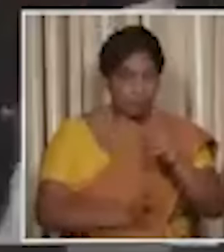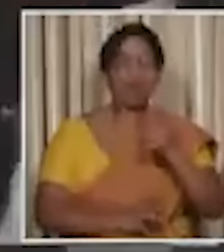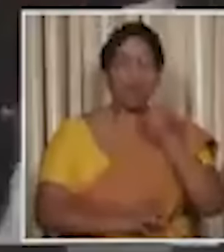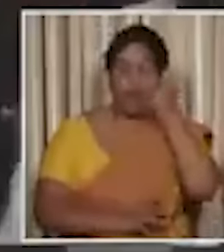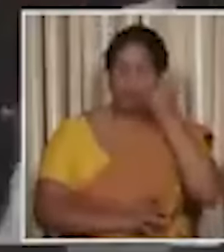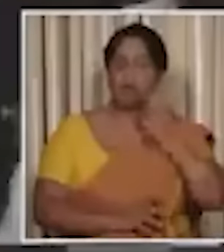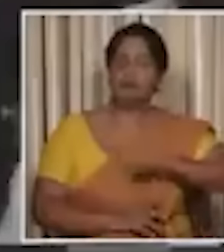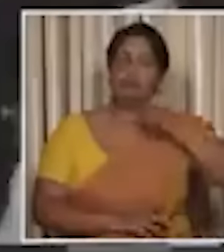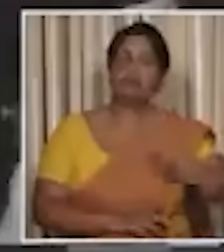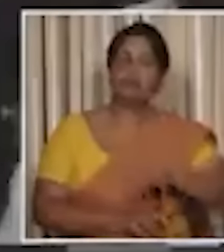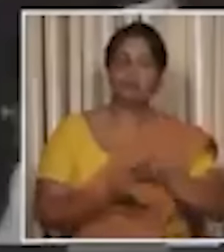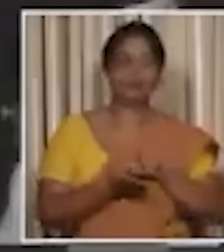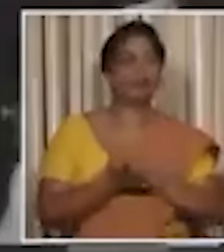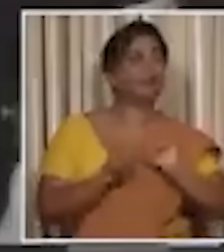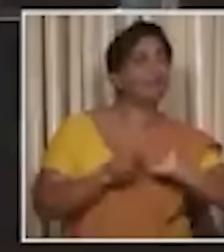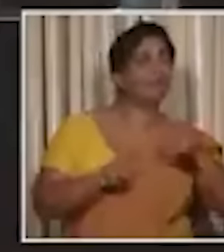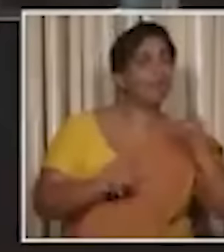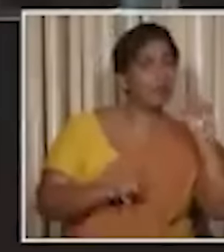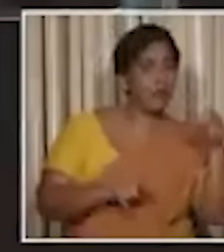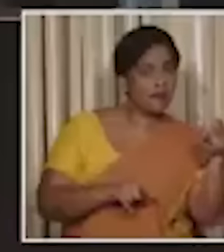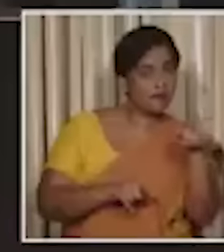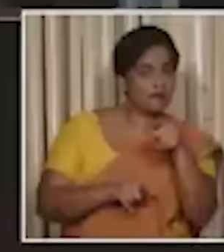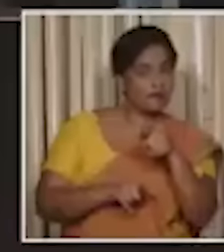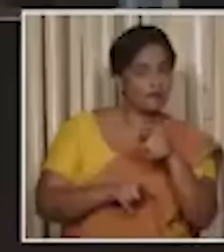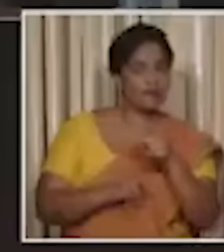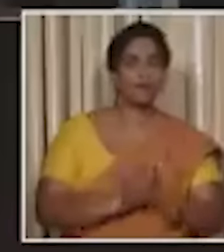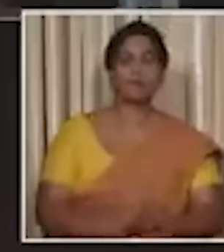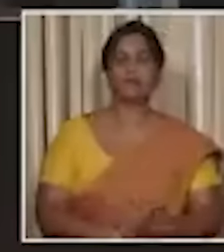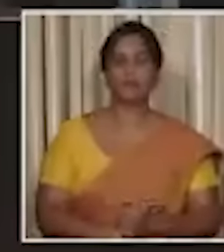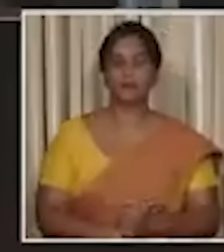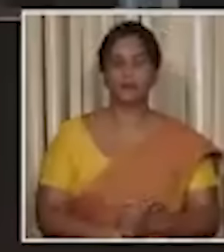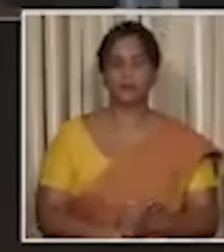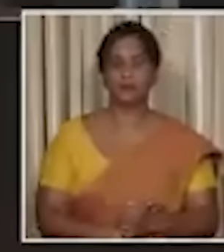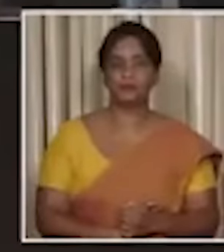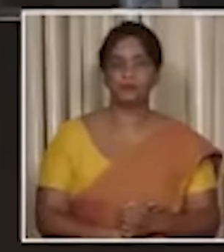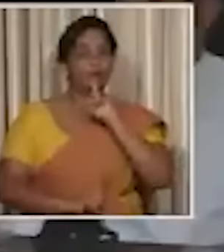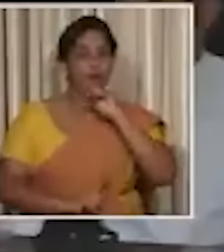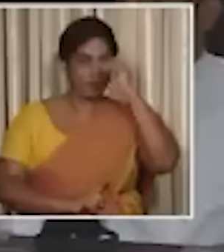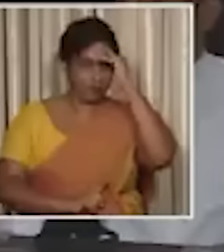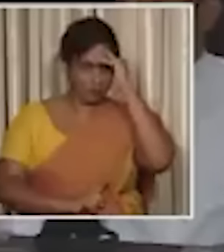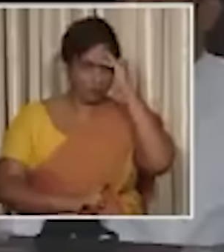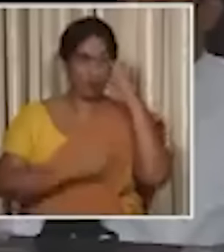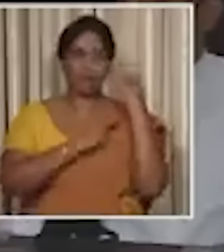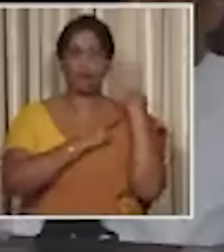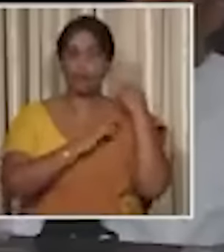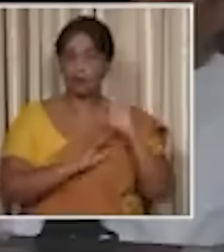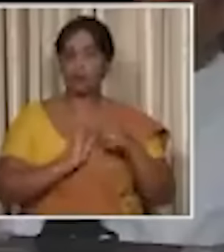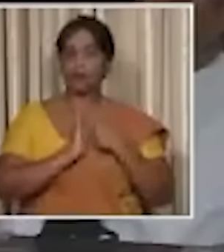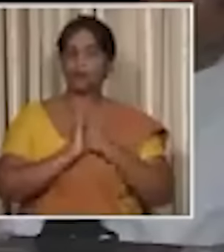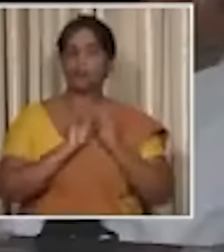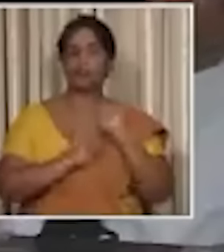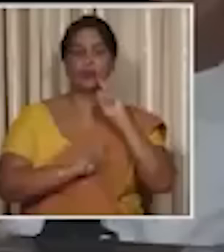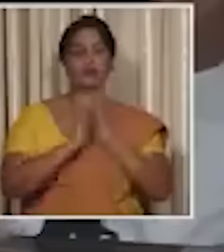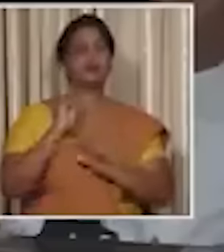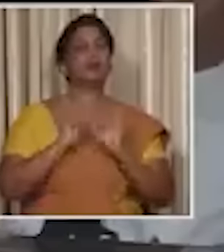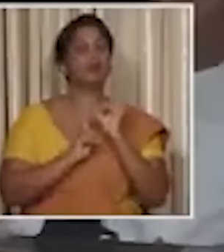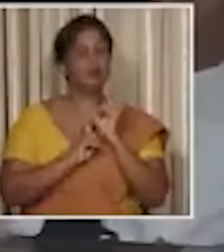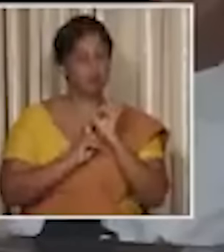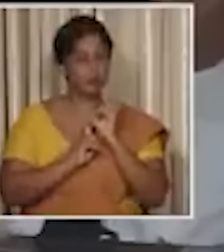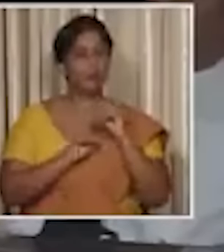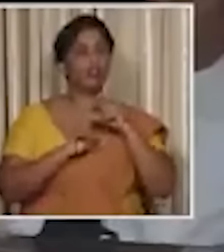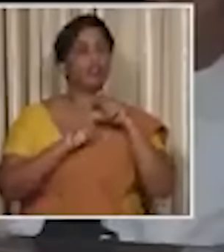இலங்கையினுடைய 10வது நாடாளுமன்றத்தின் சபாநாயகராக அசோக சப்புமல் ரன்வல அவர்கள் தெரிவு செய்யப்பட்டிருக்கின்றார். கரு பார்லிமென்ட் மந்திரி